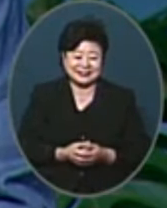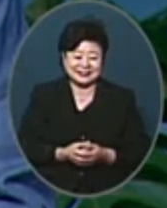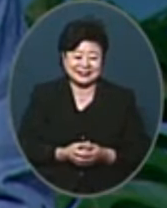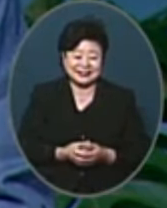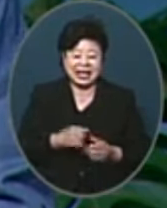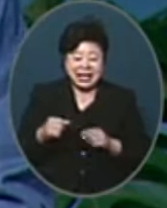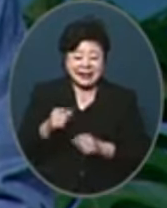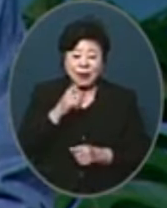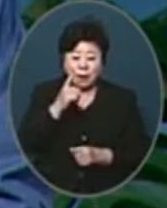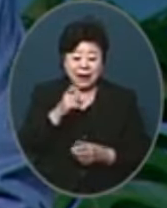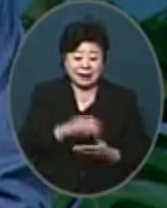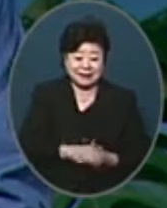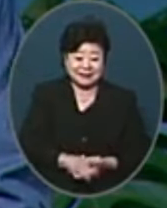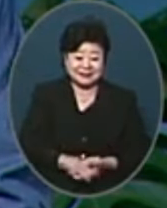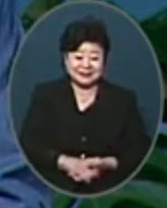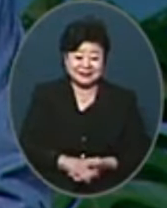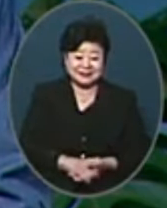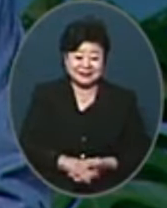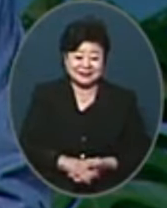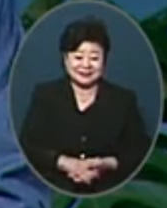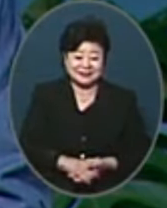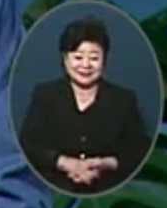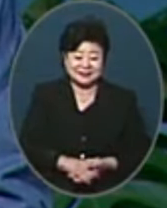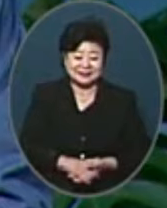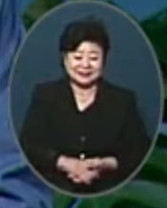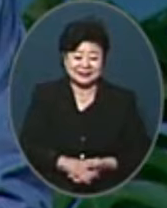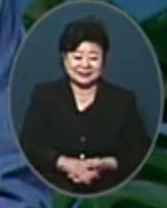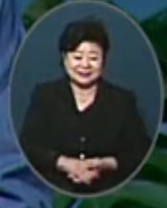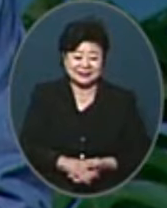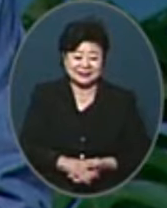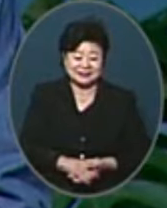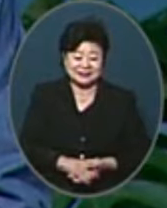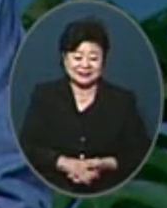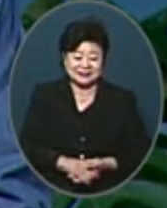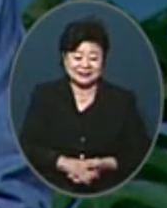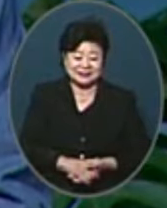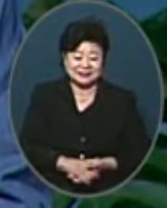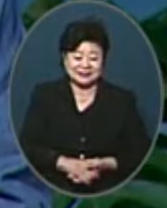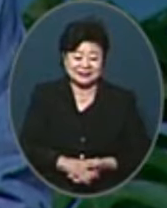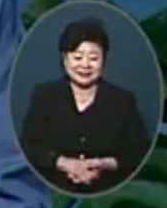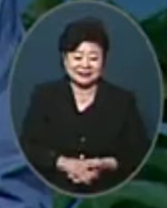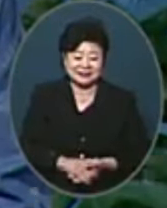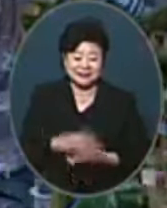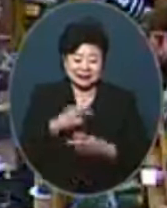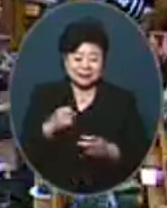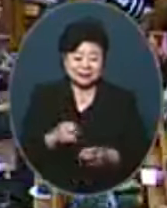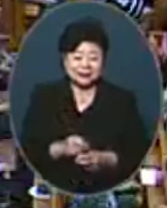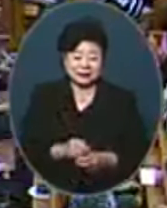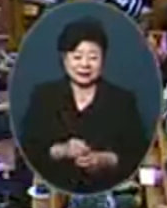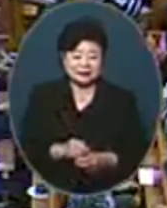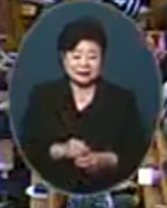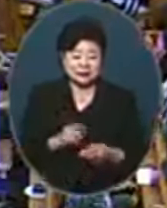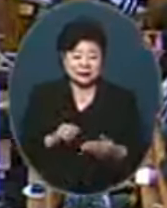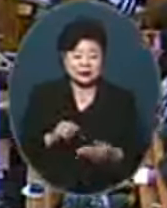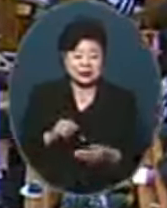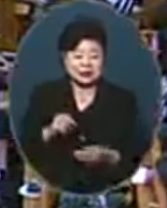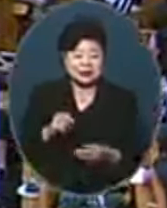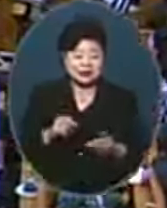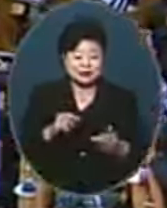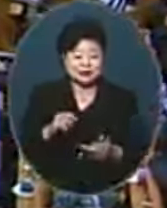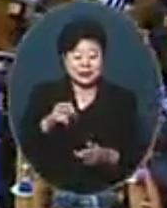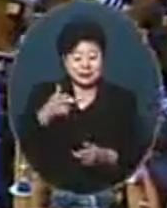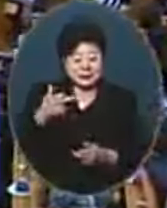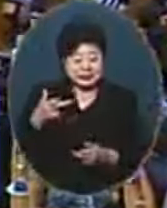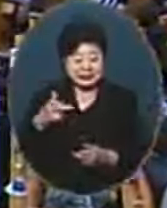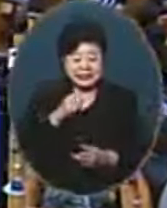그것을 하는 것입니다. 잠언서 19장 17절에 보면 가난한 자를